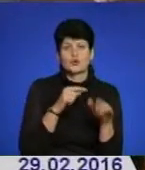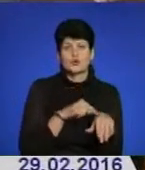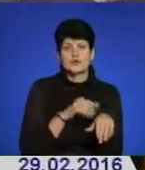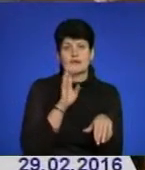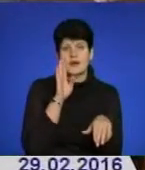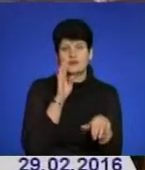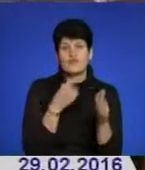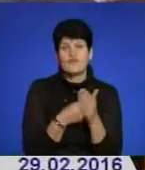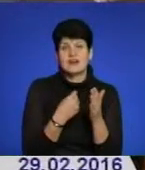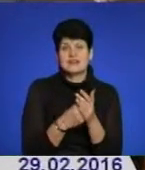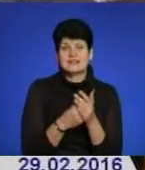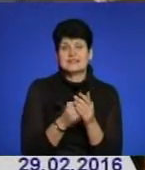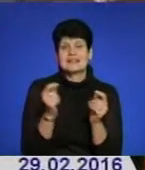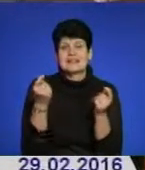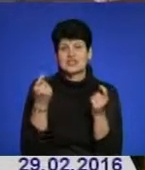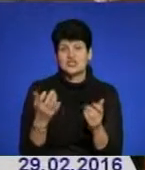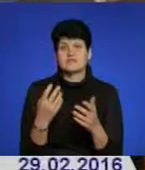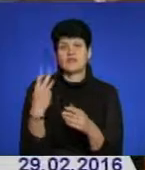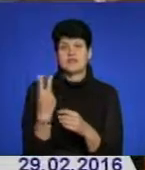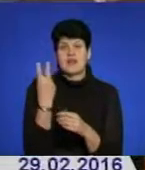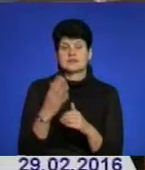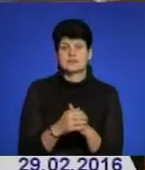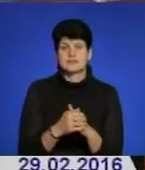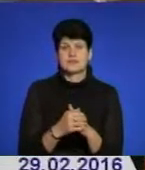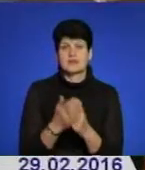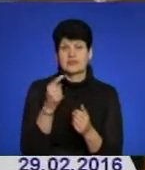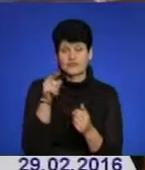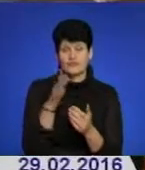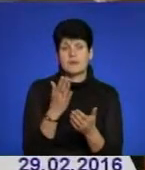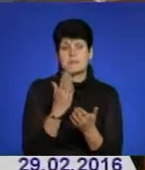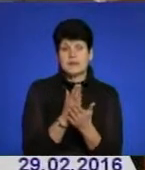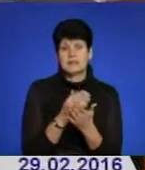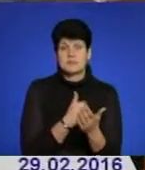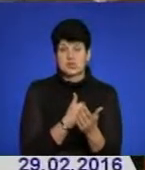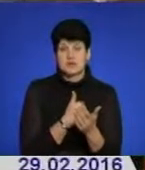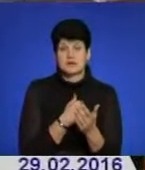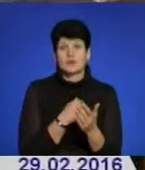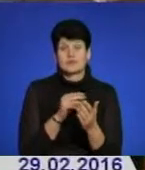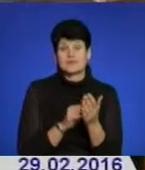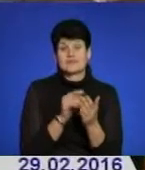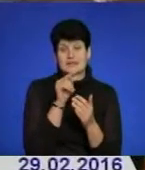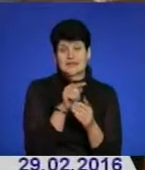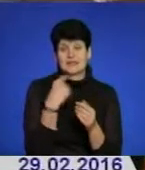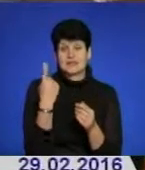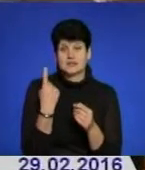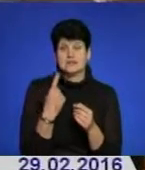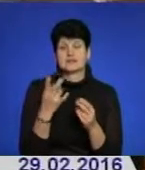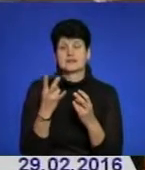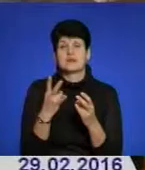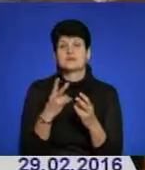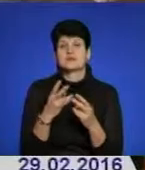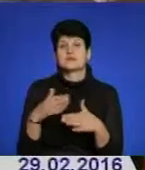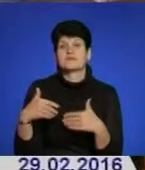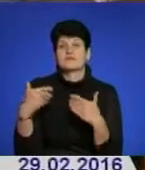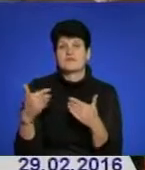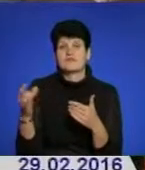електроенергії дешевше вдвічі. Якщо ви маєте бажання поставити такий лічильник, треба звернутися за місце розташування нашого